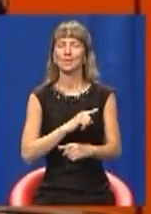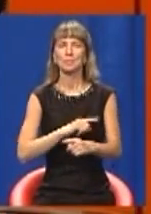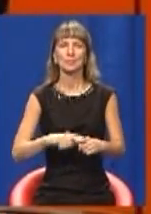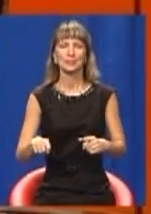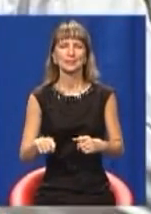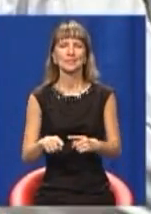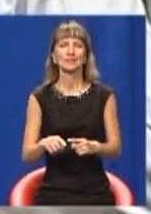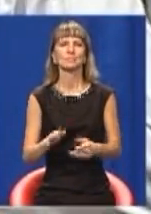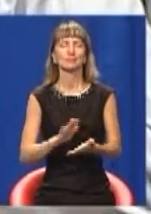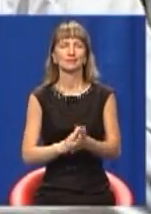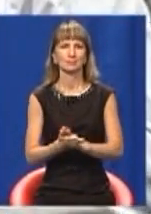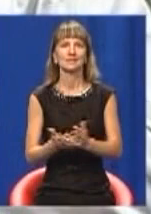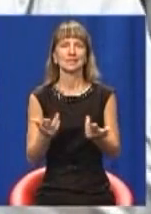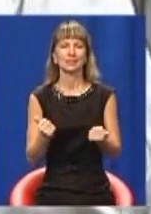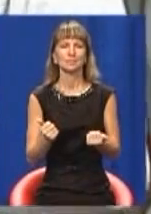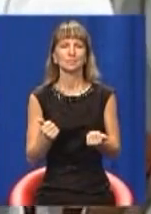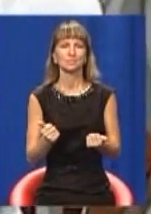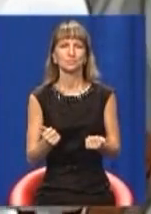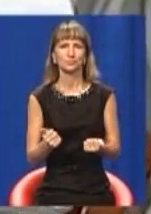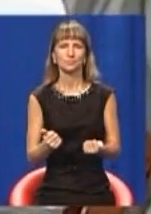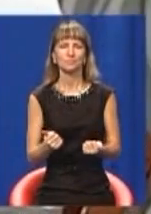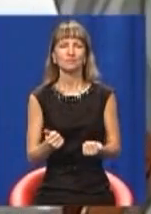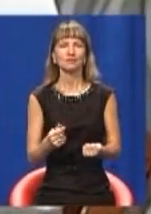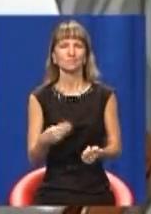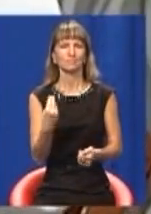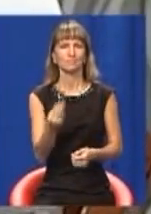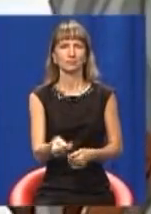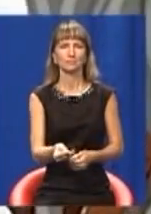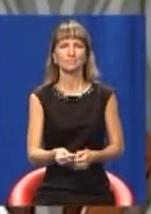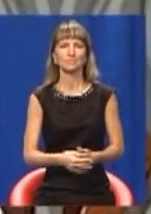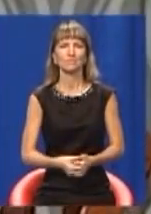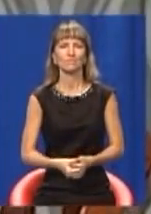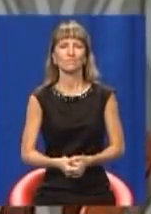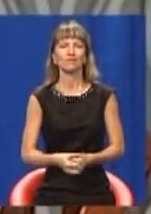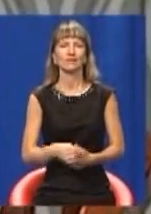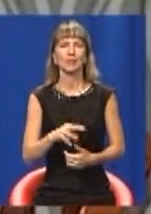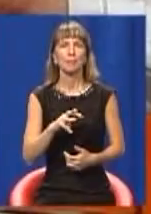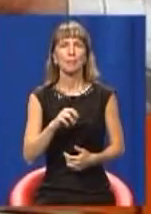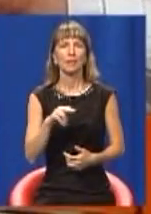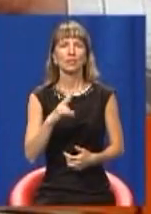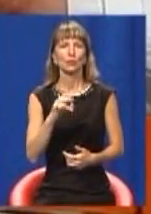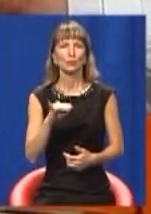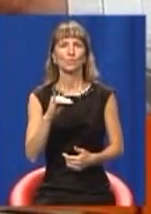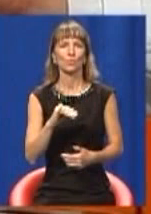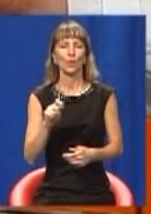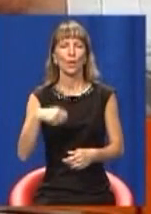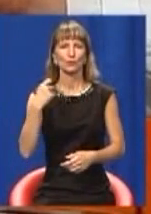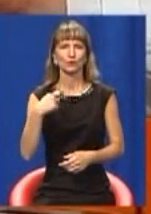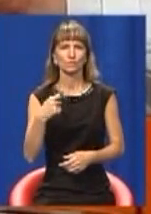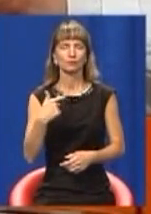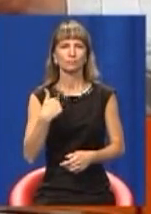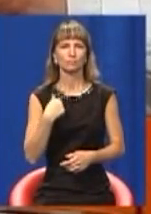Быстро. Договорились? Да. Итак, держи мерную ложечку.